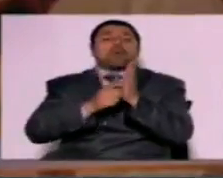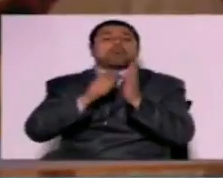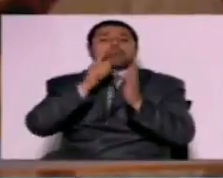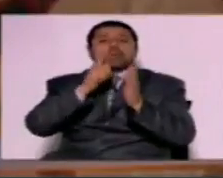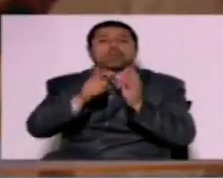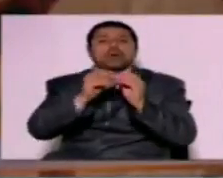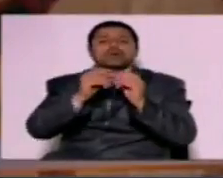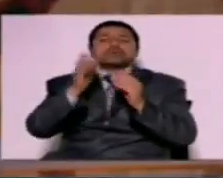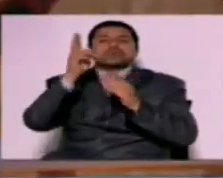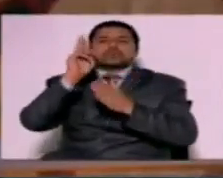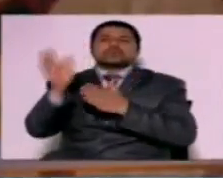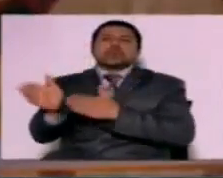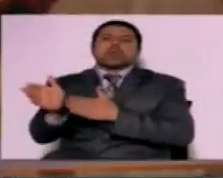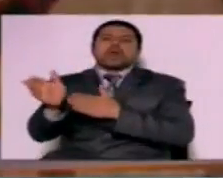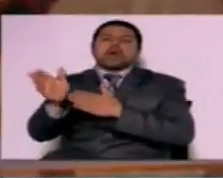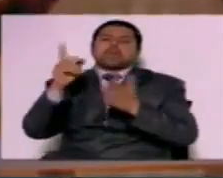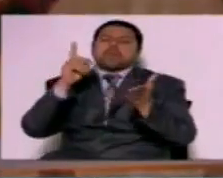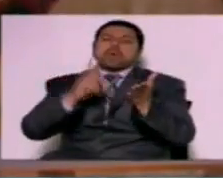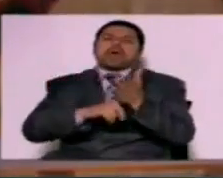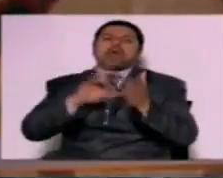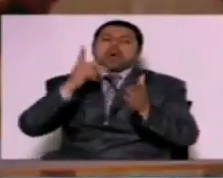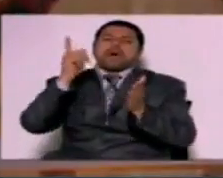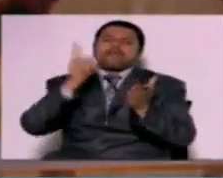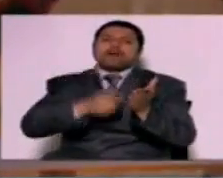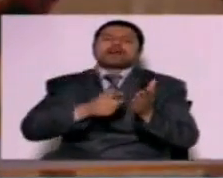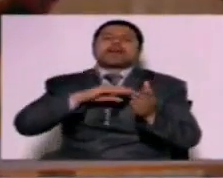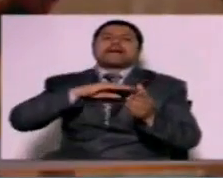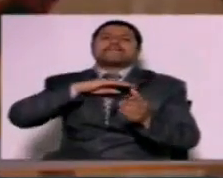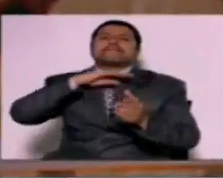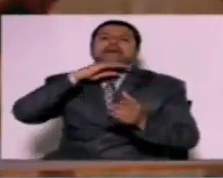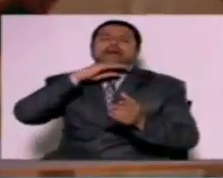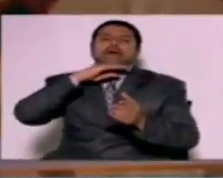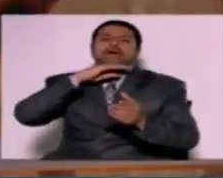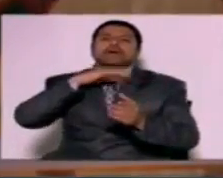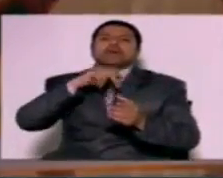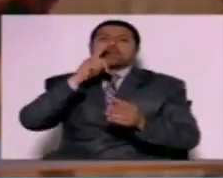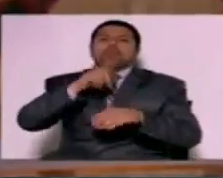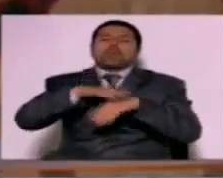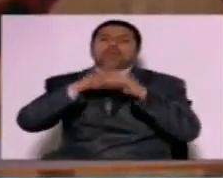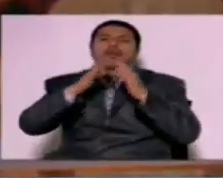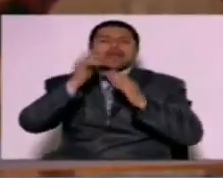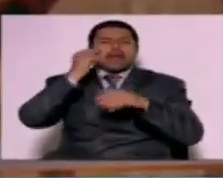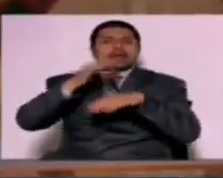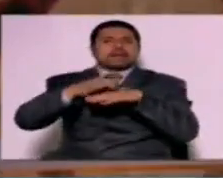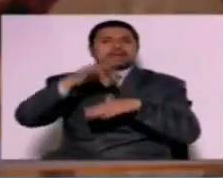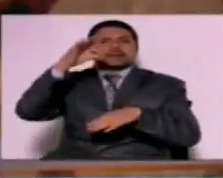أنها سنة مؤكدة أو فرض كفاية تكون على الإنسان البالغ المكلف.